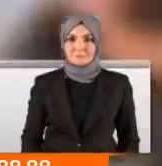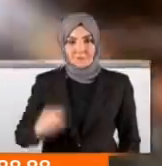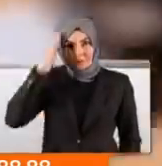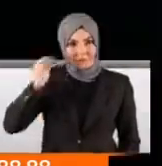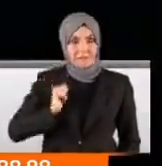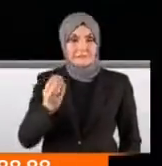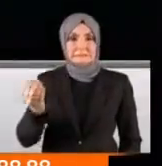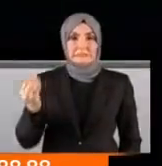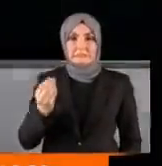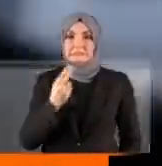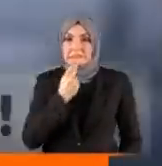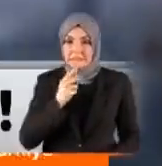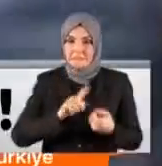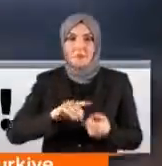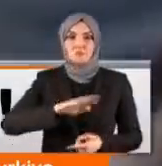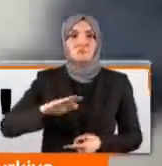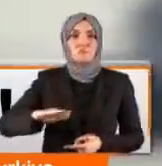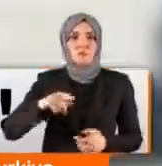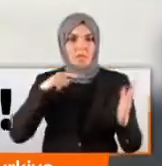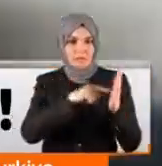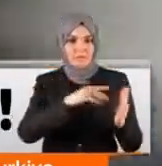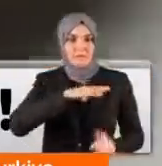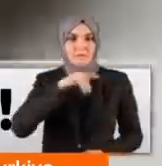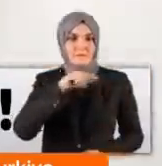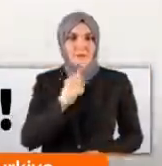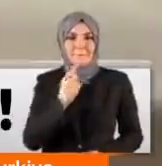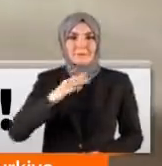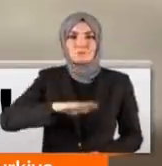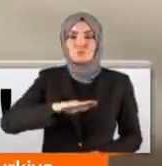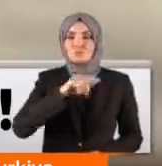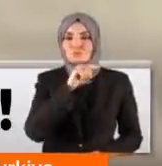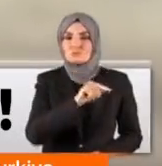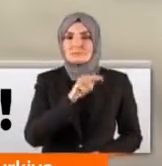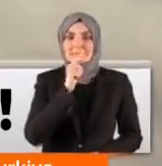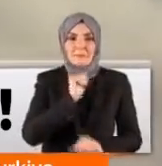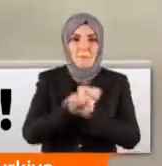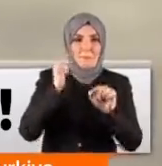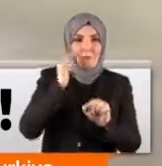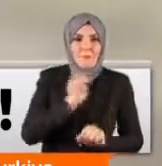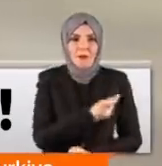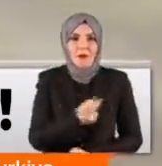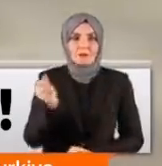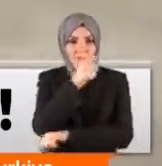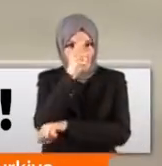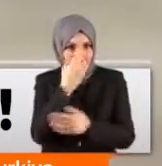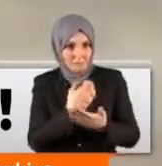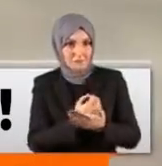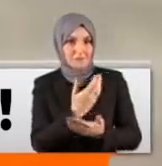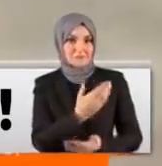askerler kadın ve çocukları da Hedef aldığı bir çocuğun ses bombasından kaçtı an kameralara böyle yansıdı